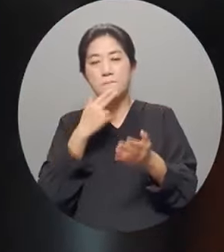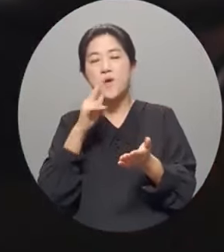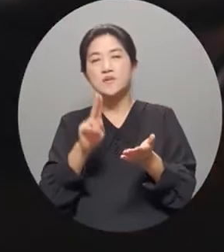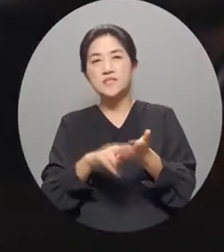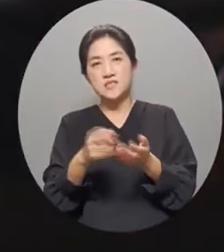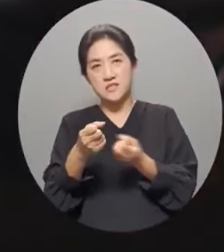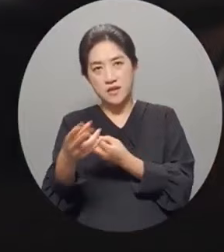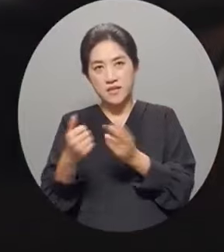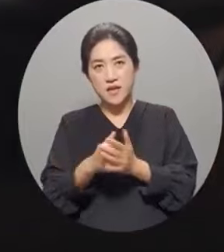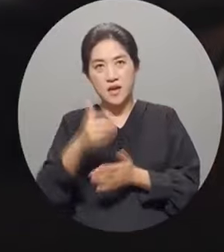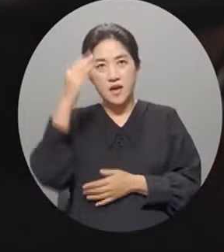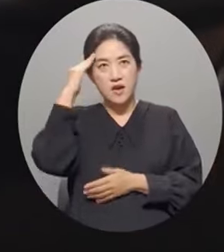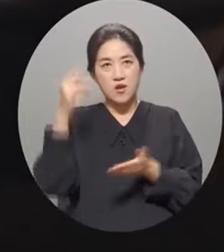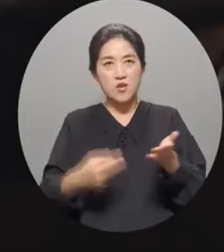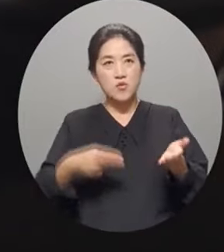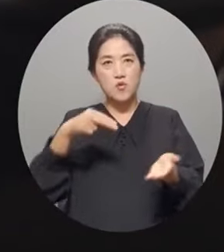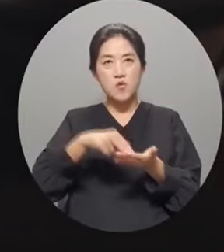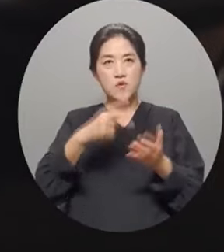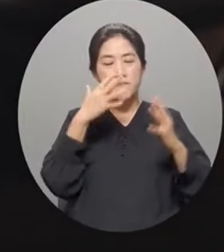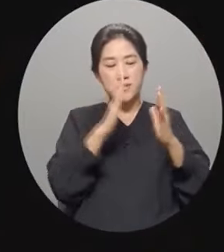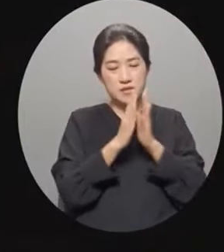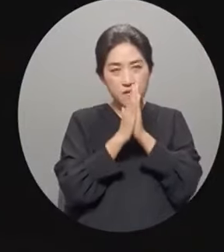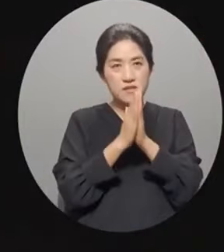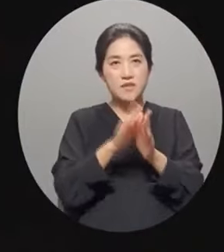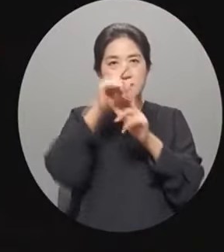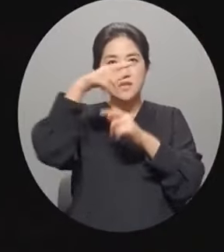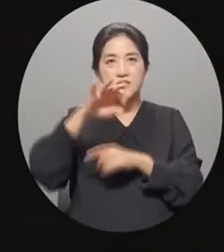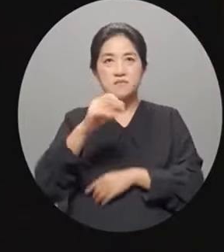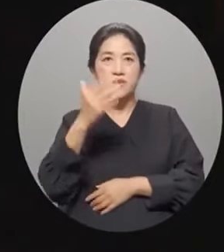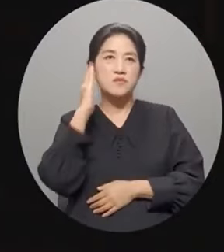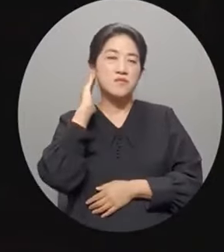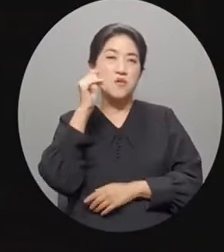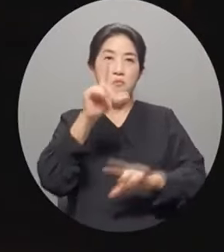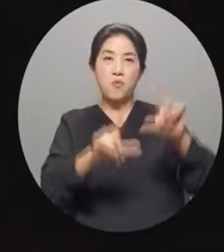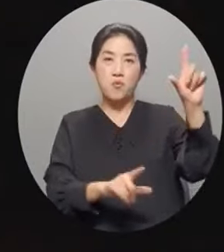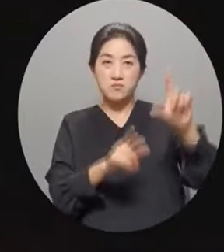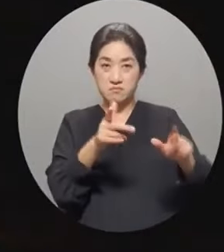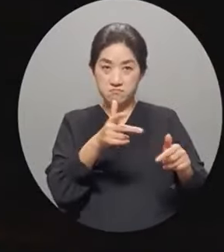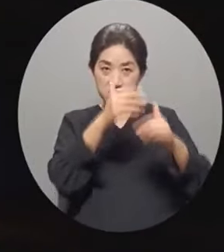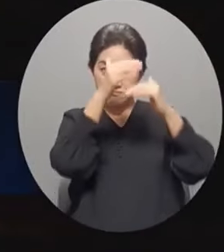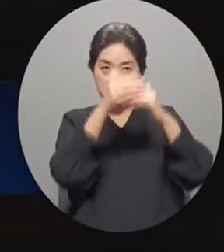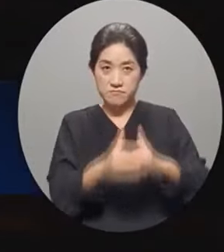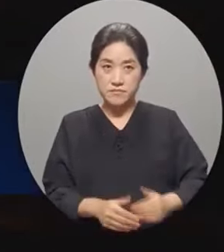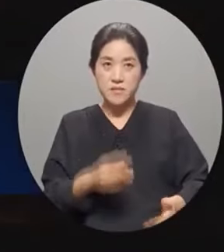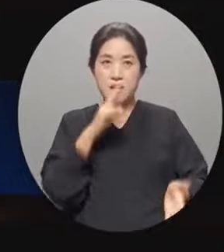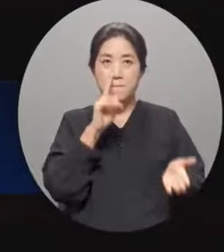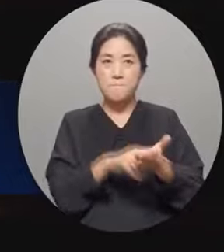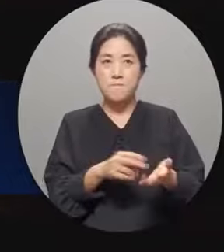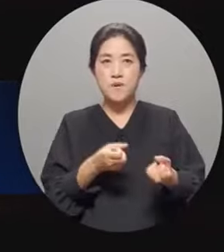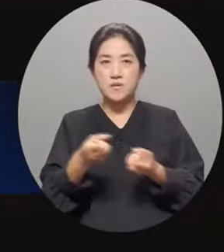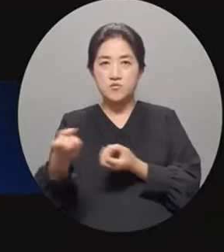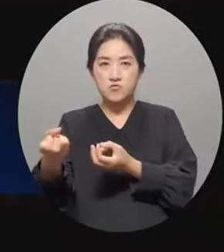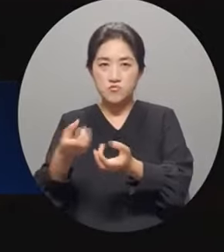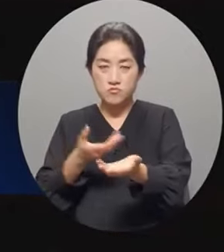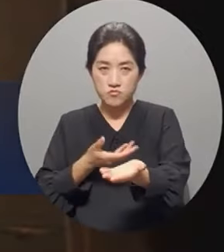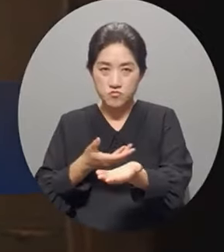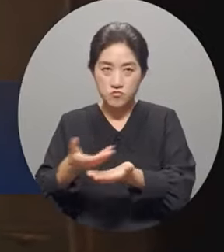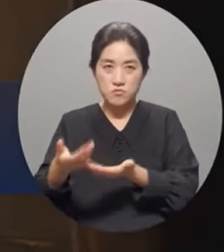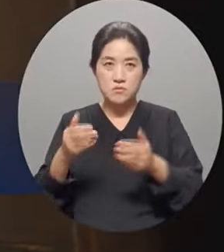독립을 미국에서 기원하는 이승만 전 대통령의 모습을 보여줍니다. 편지를 주고받는 이